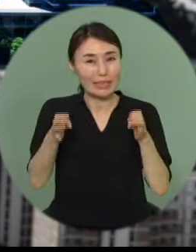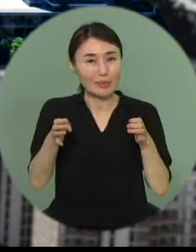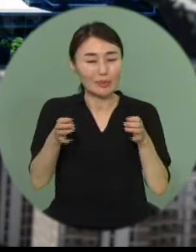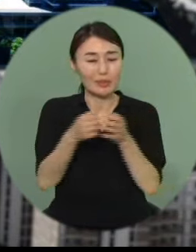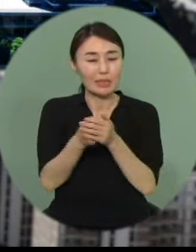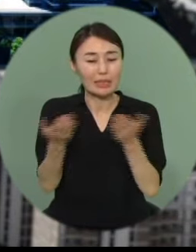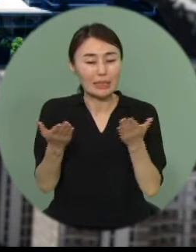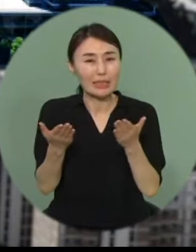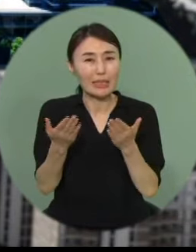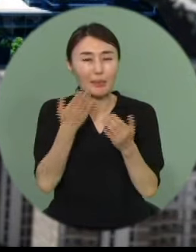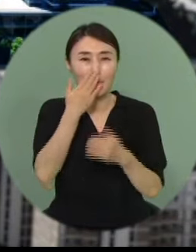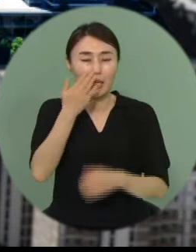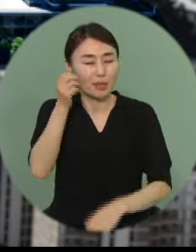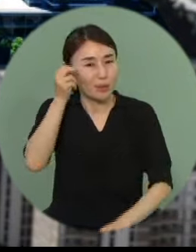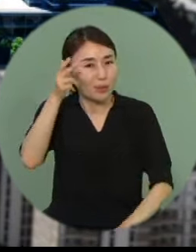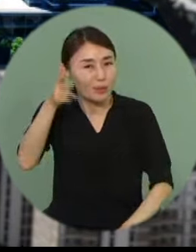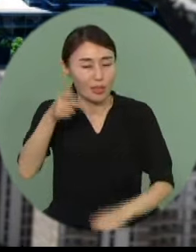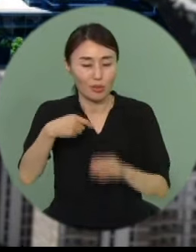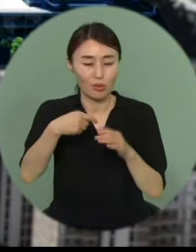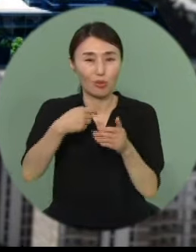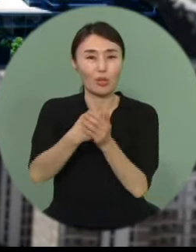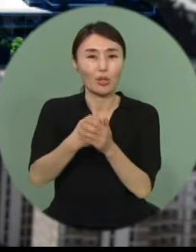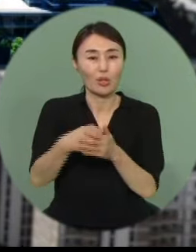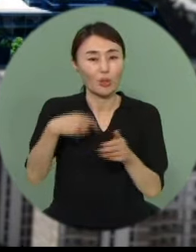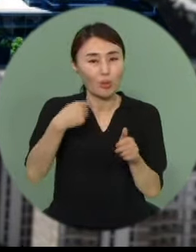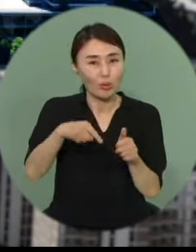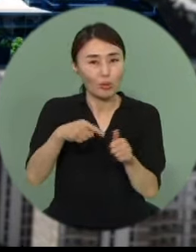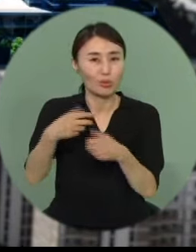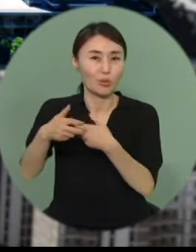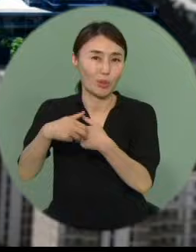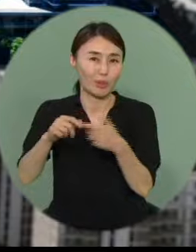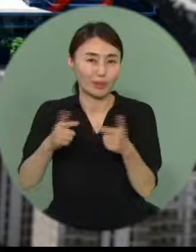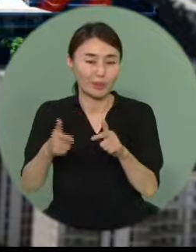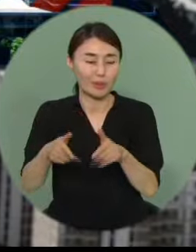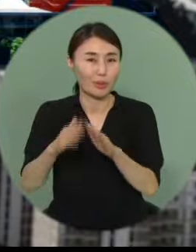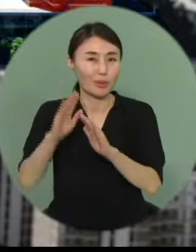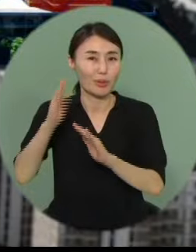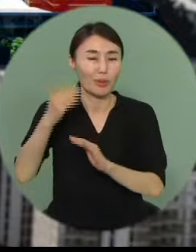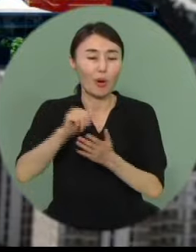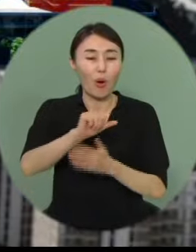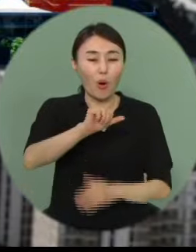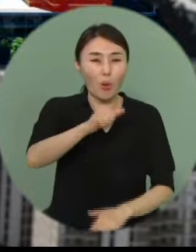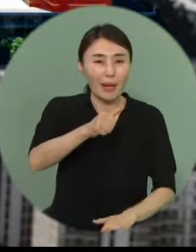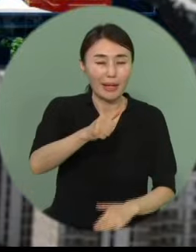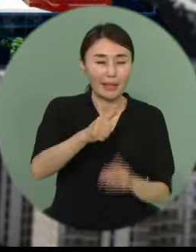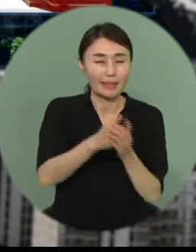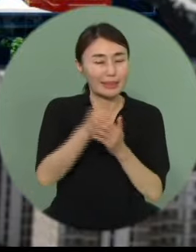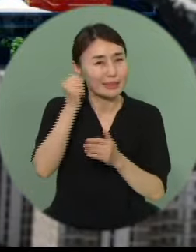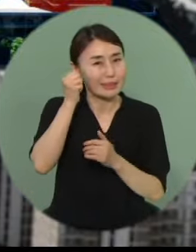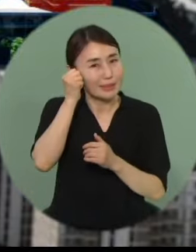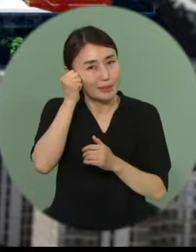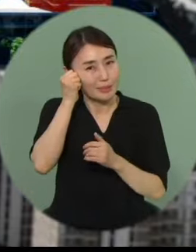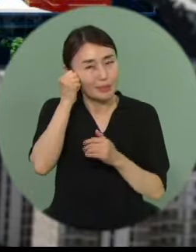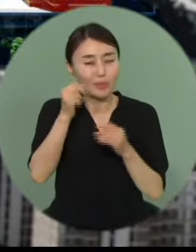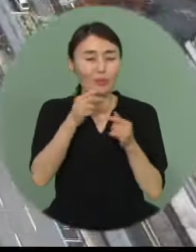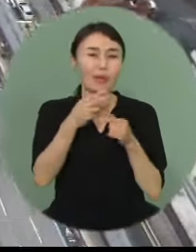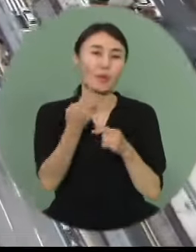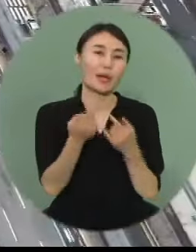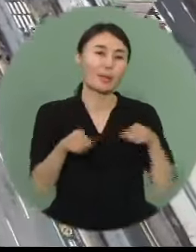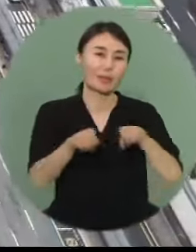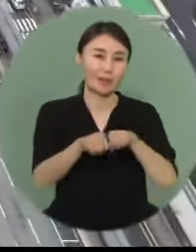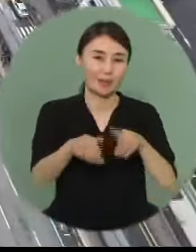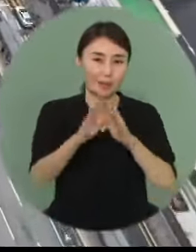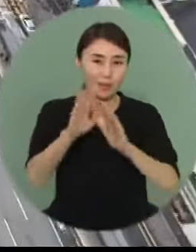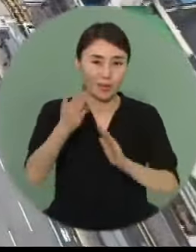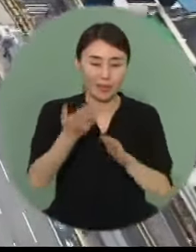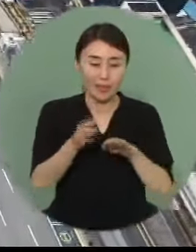업무시설과 특급호텔, 교육 의료시설 등이 들어서고 500세대 규모의 주거복합시설도 함께 들어섭니다.